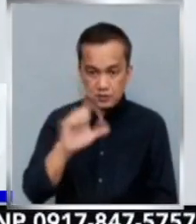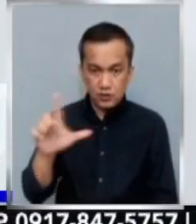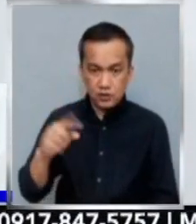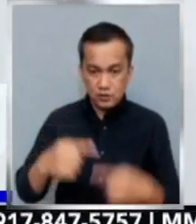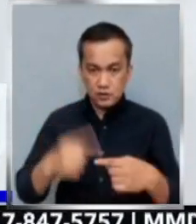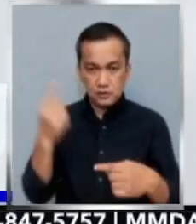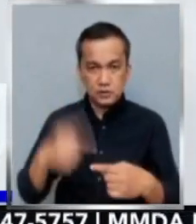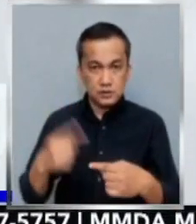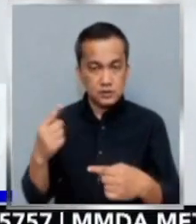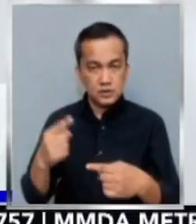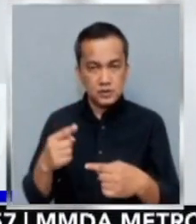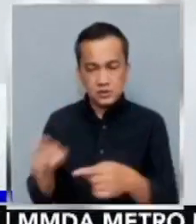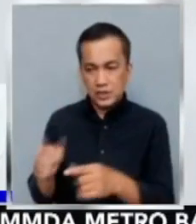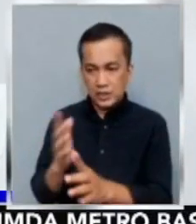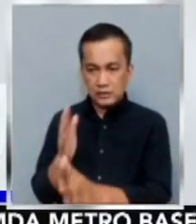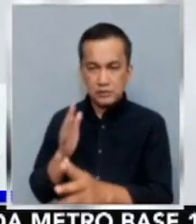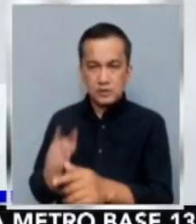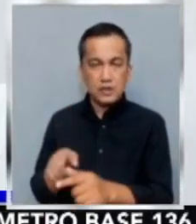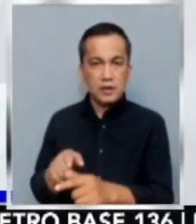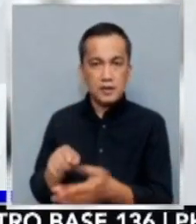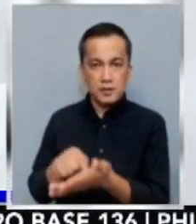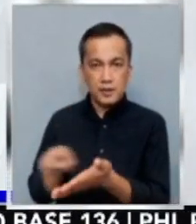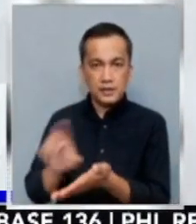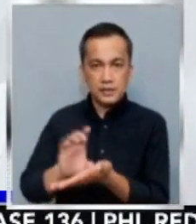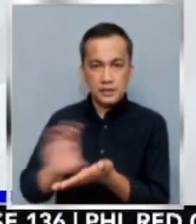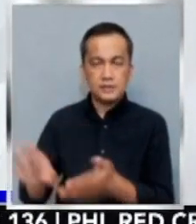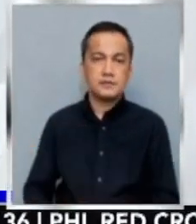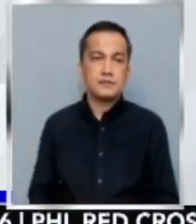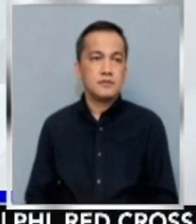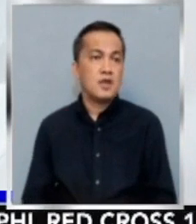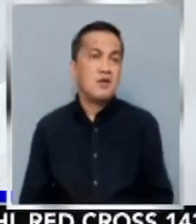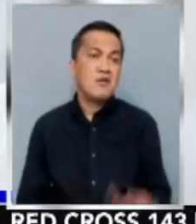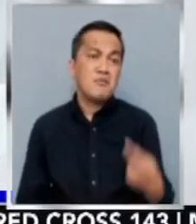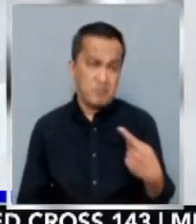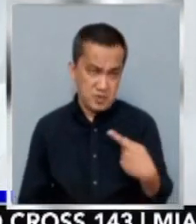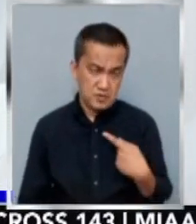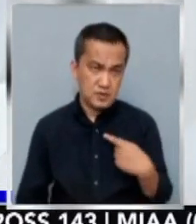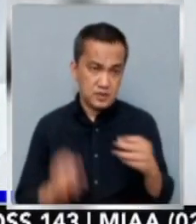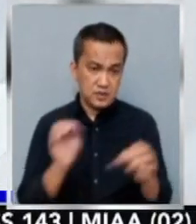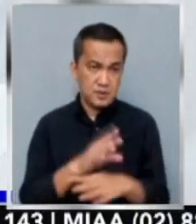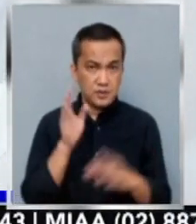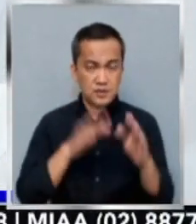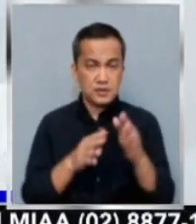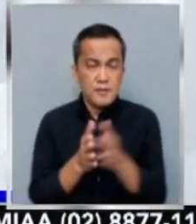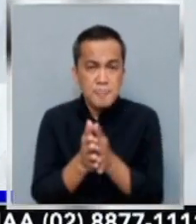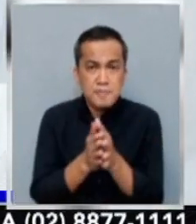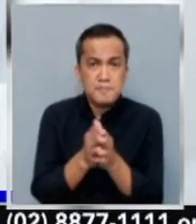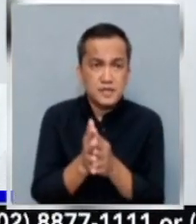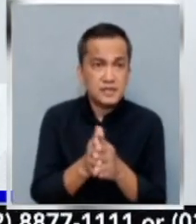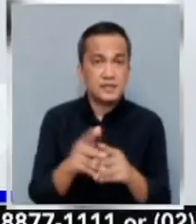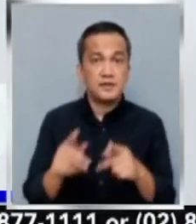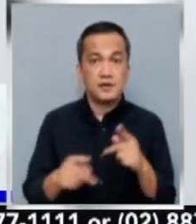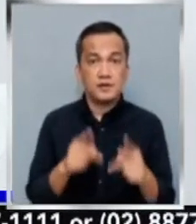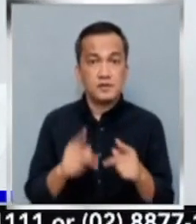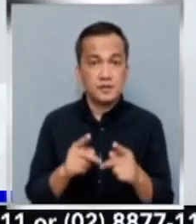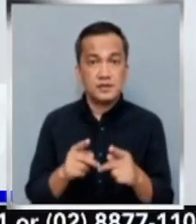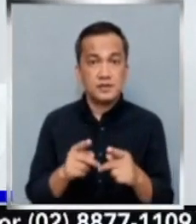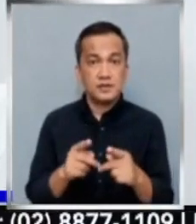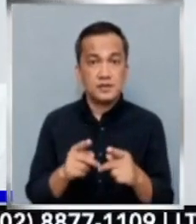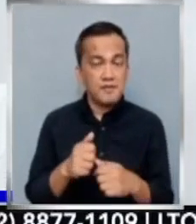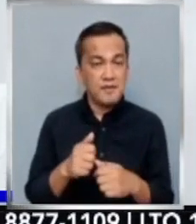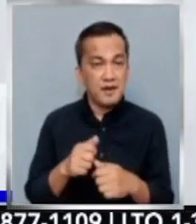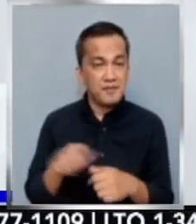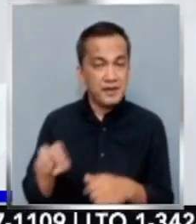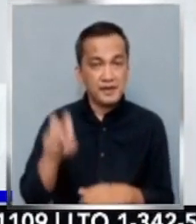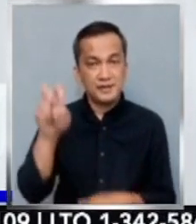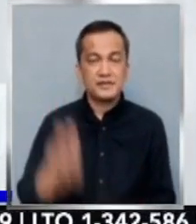cash. Merong revenge travel ngayon at dahil sabik na sabik po yung ating mga kababayan na makabiyahe. Ayon sa